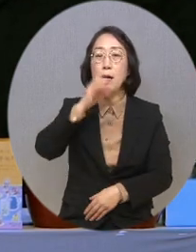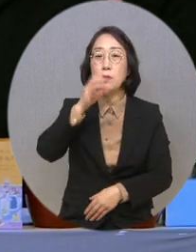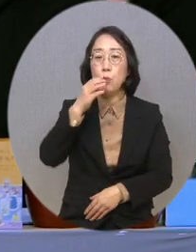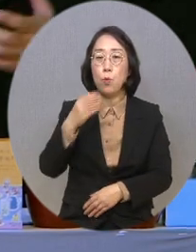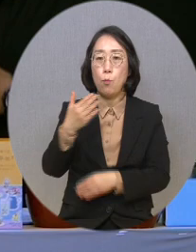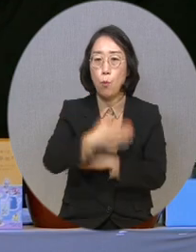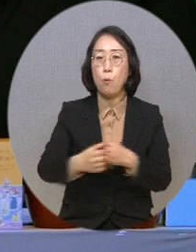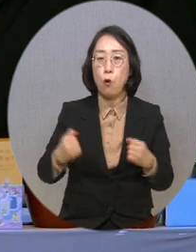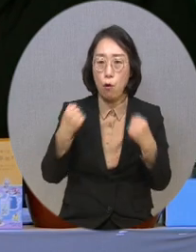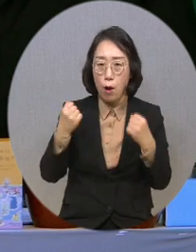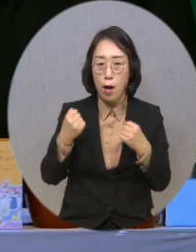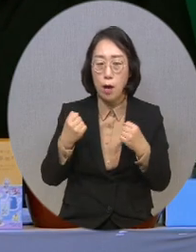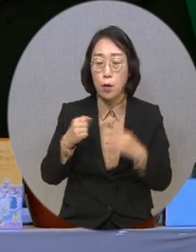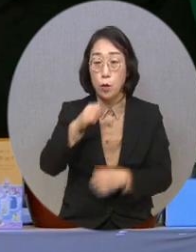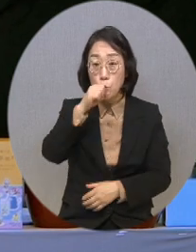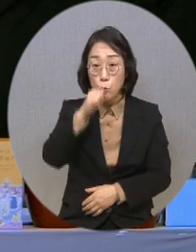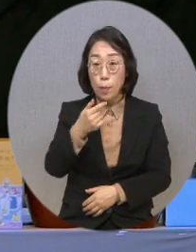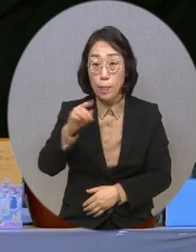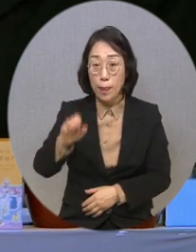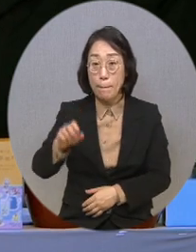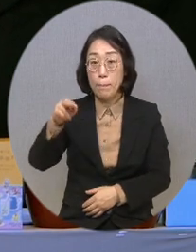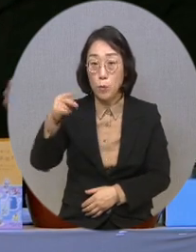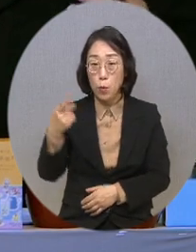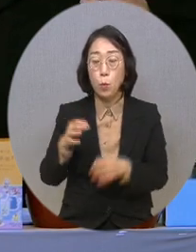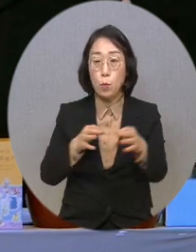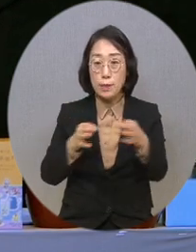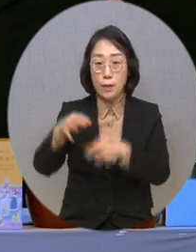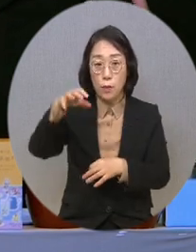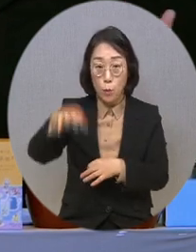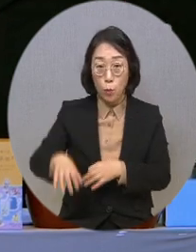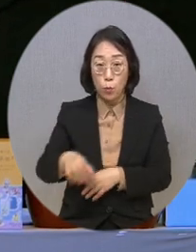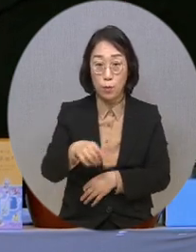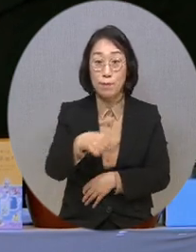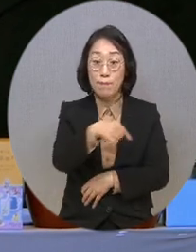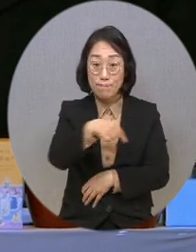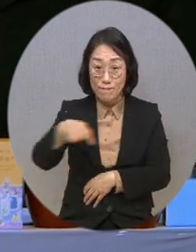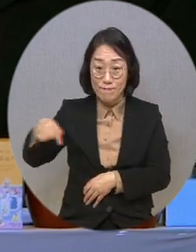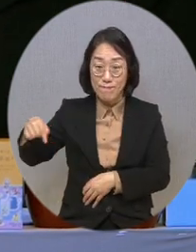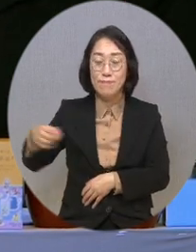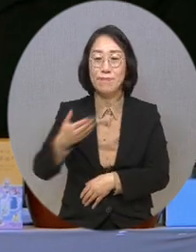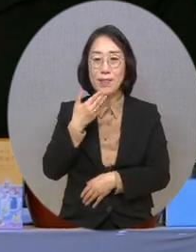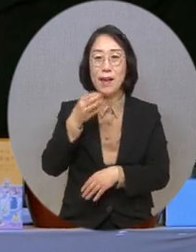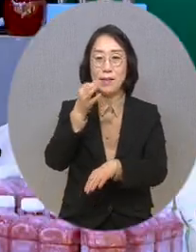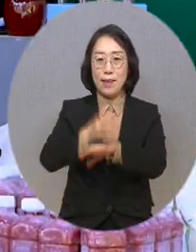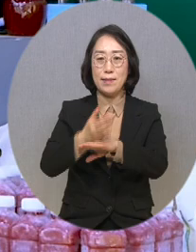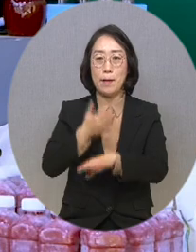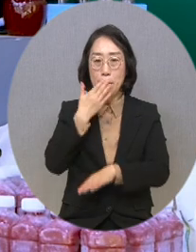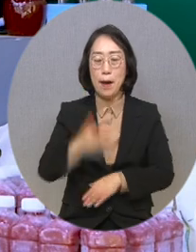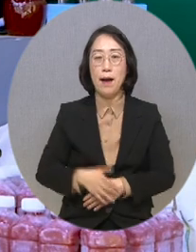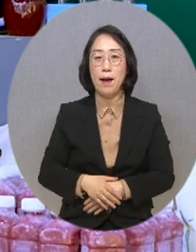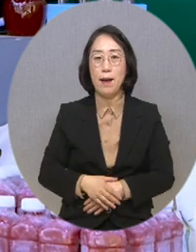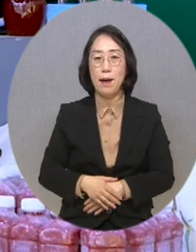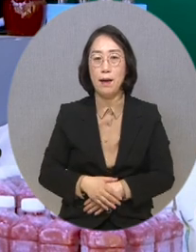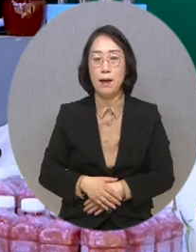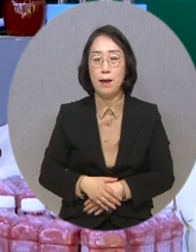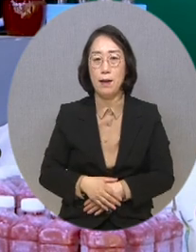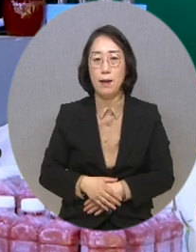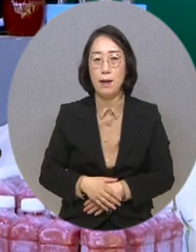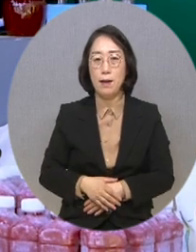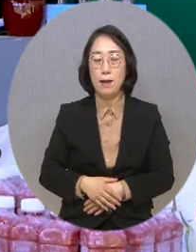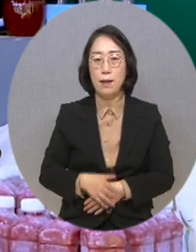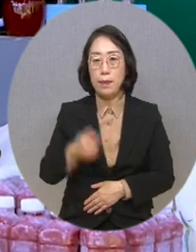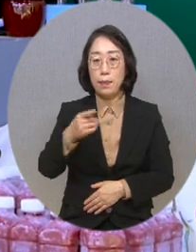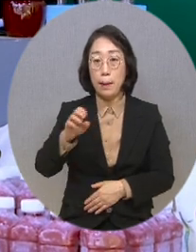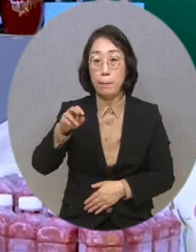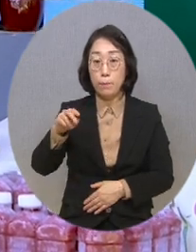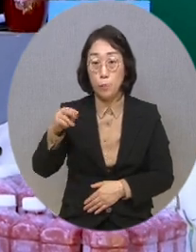이 우수한 제품은 남도장터에 있습니다. 와, 남도장터. 없어가지고 이게 구매하시면 되겠습니다. 남도장터가 지금 수익도